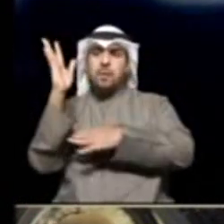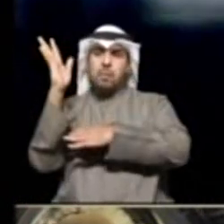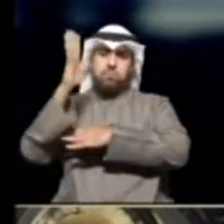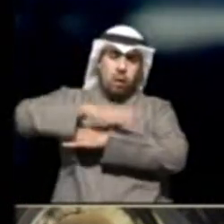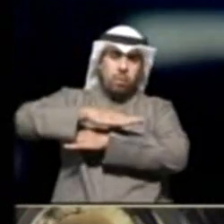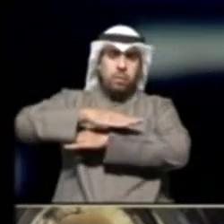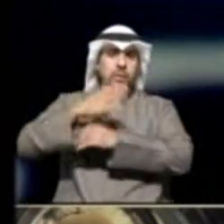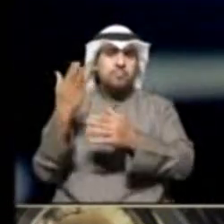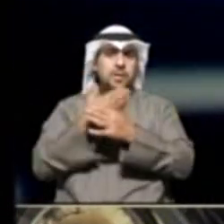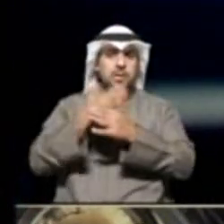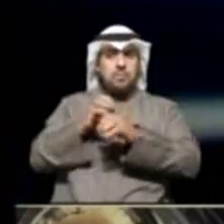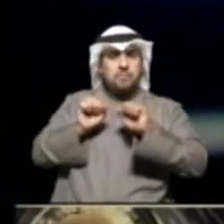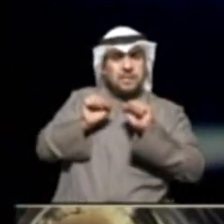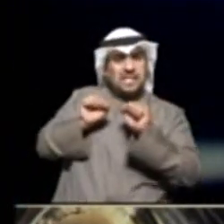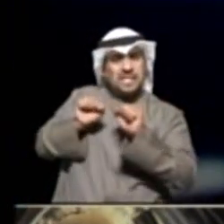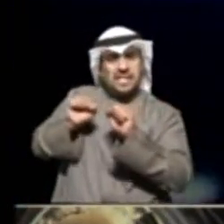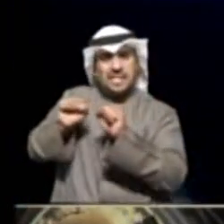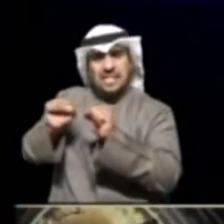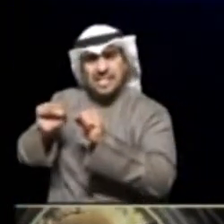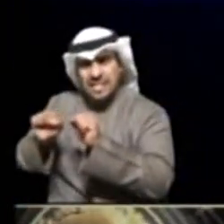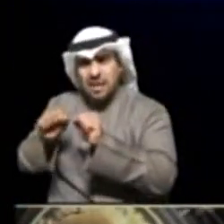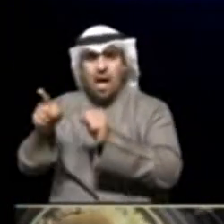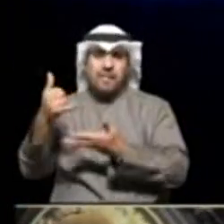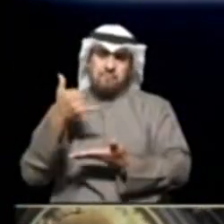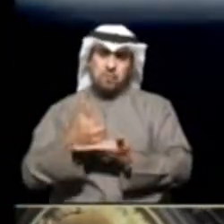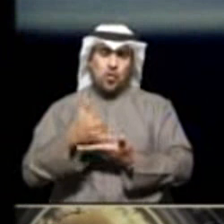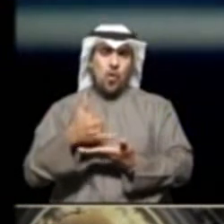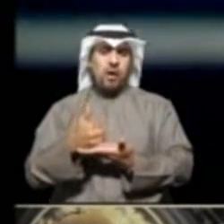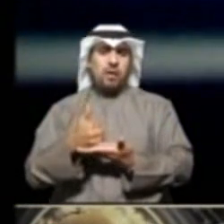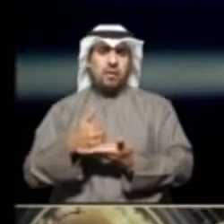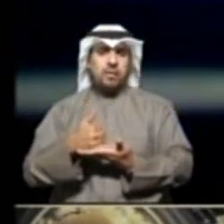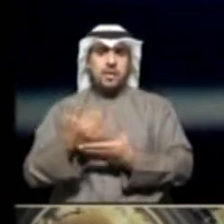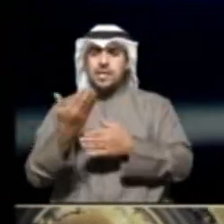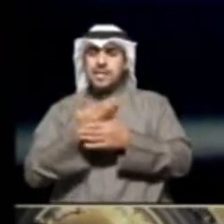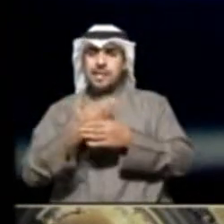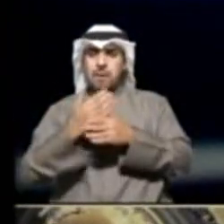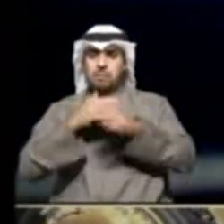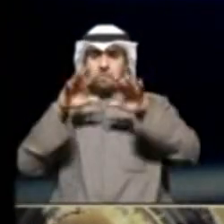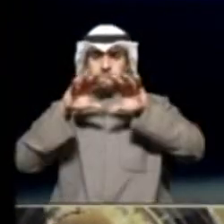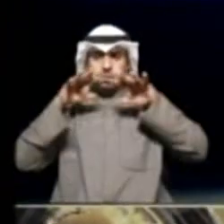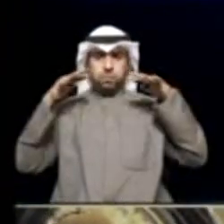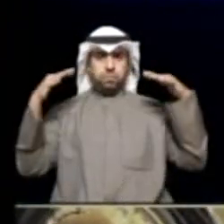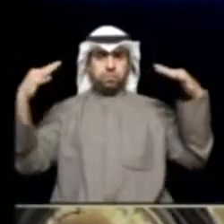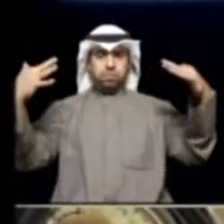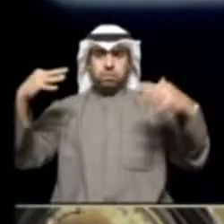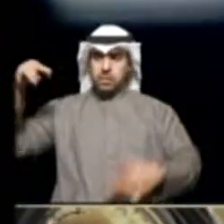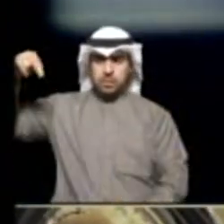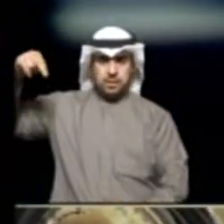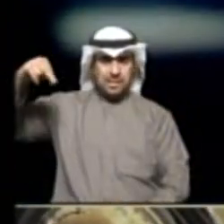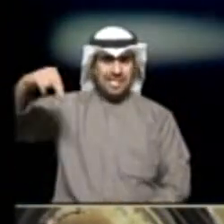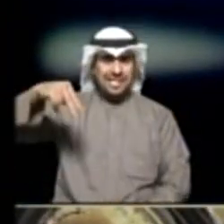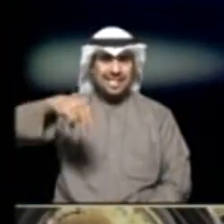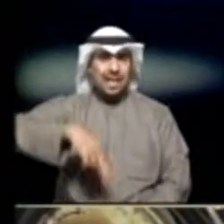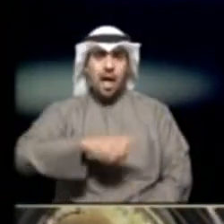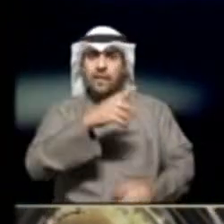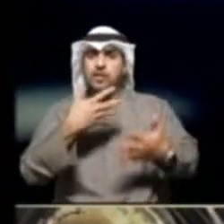يعني تراكمهم الى المدرج الرئيسي ونزولهم تحت صوب المدرج نفسه، وعلى